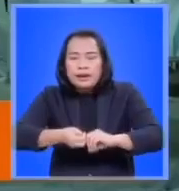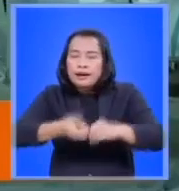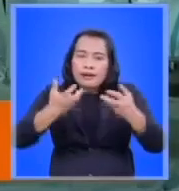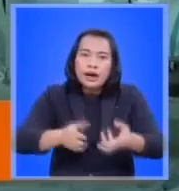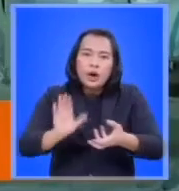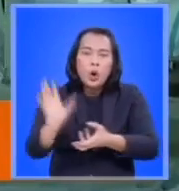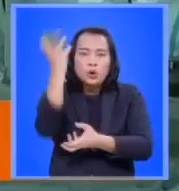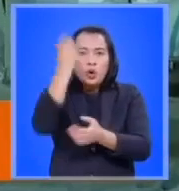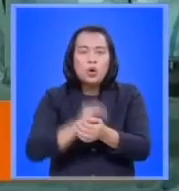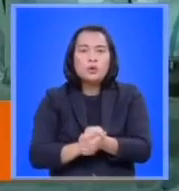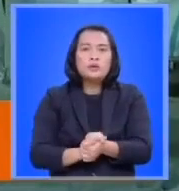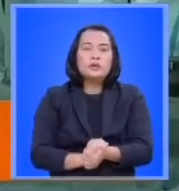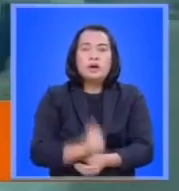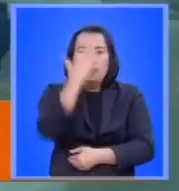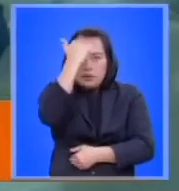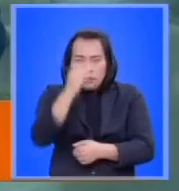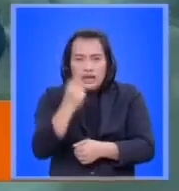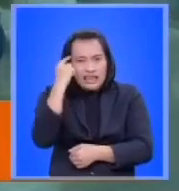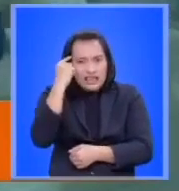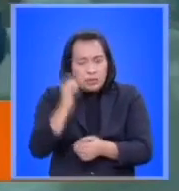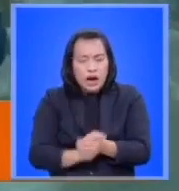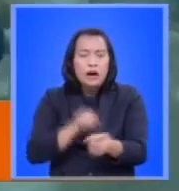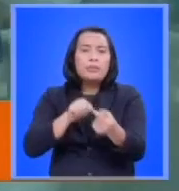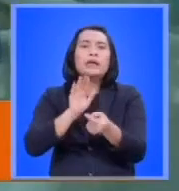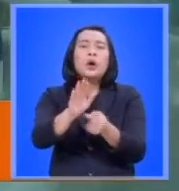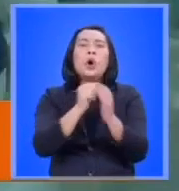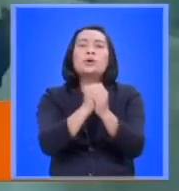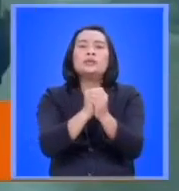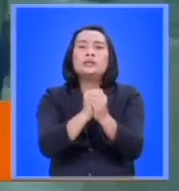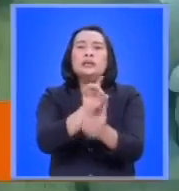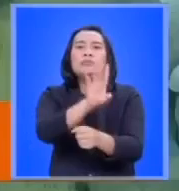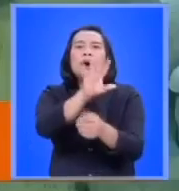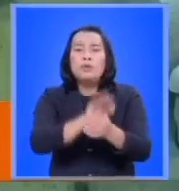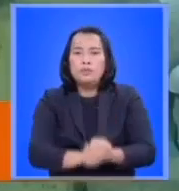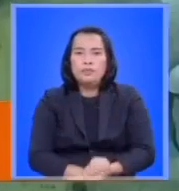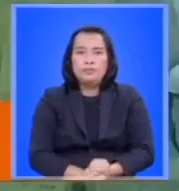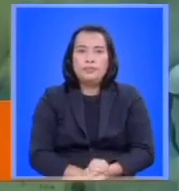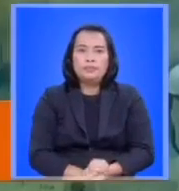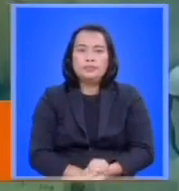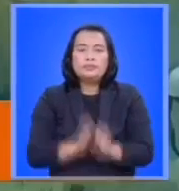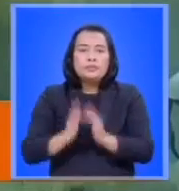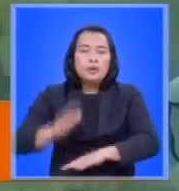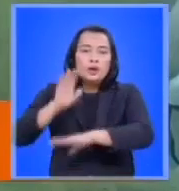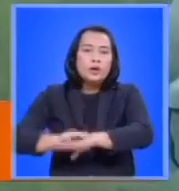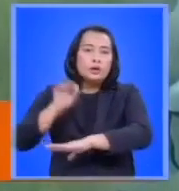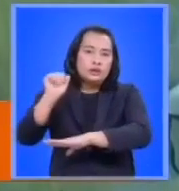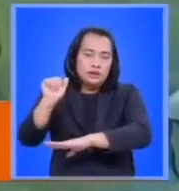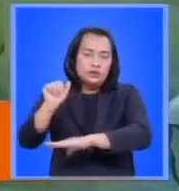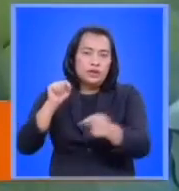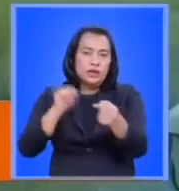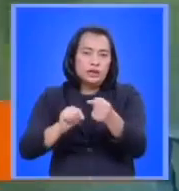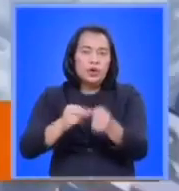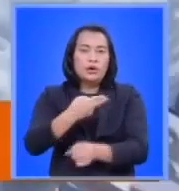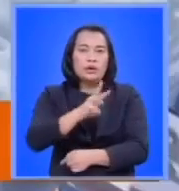กนะคะโดยระบุว่าเป็นเพียงสถานการณ์ฉุกเฉินในจีนเท่านั้นขณะที่ดร.ไมค์ไรอันผู้เชี่ยวชาญองค์การอนามัยโลกที่เพิ่งจะเ